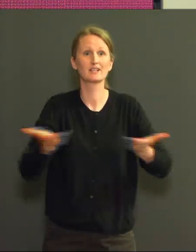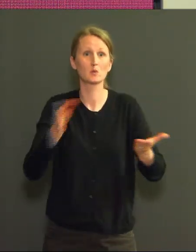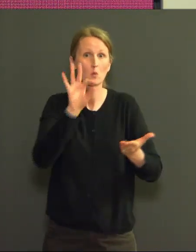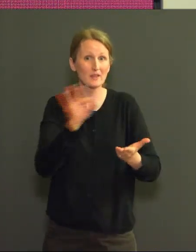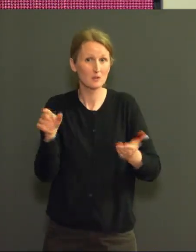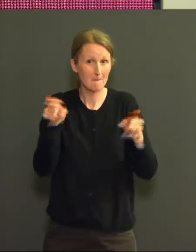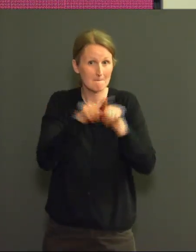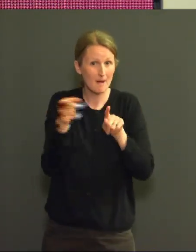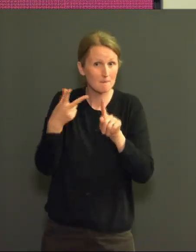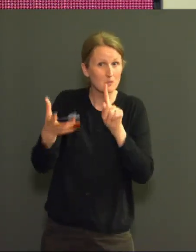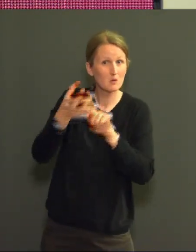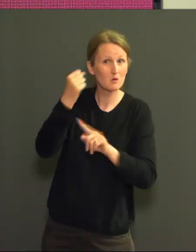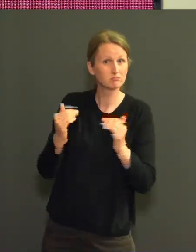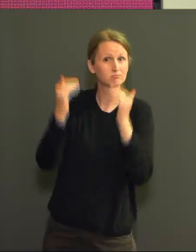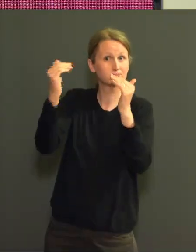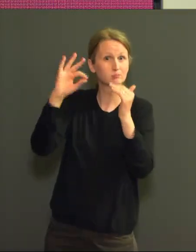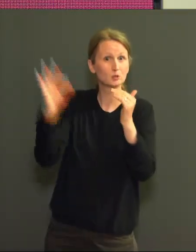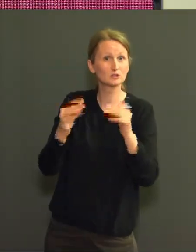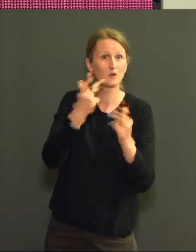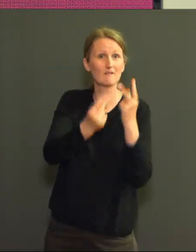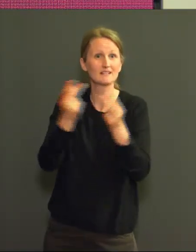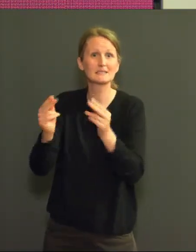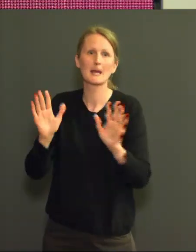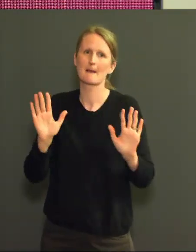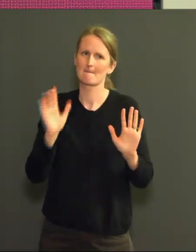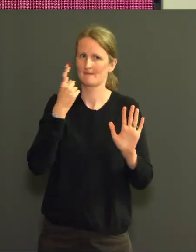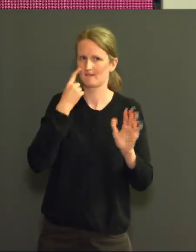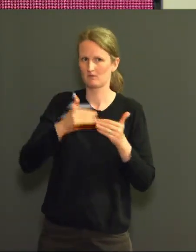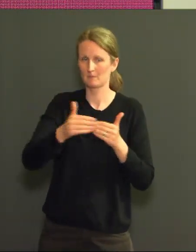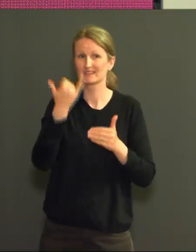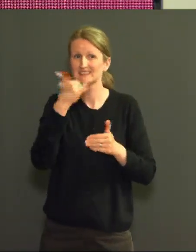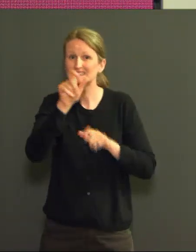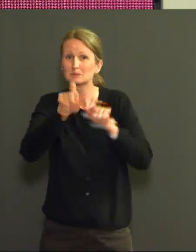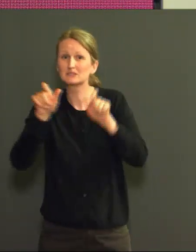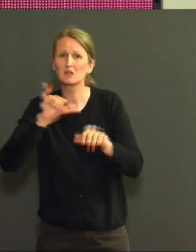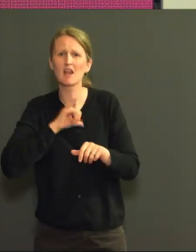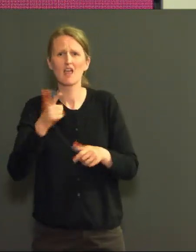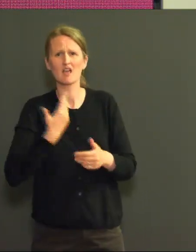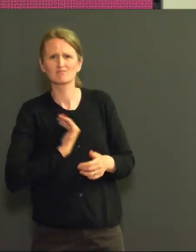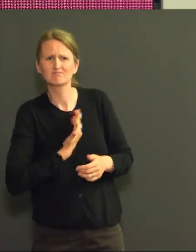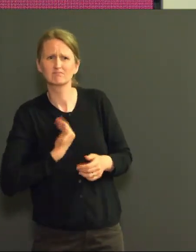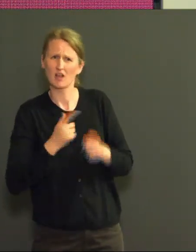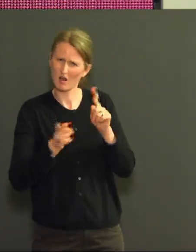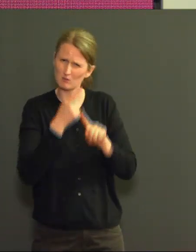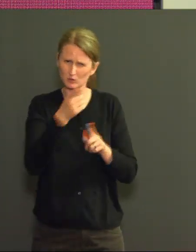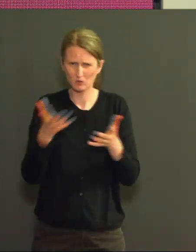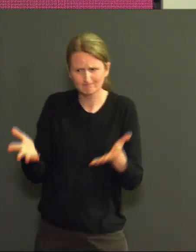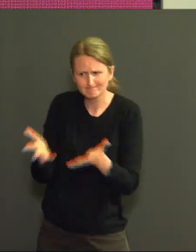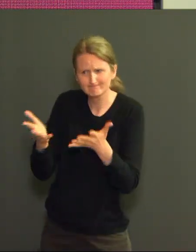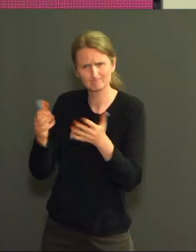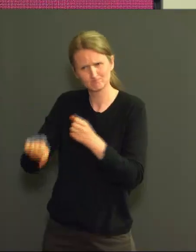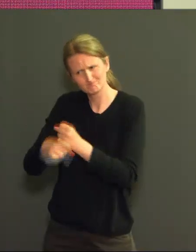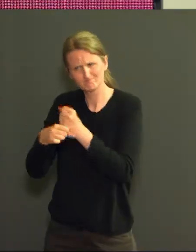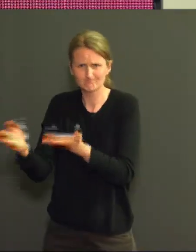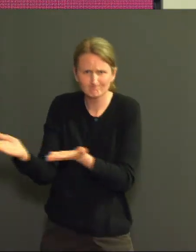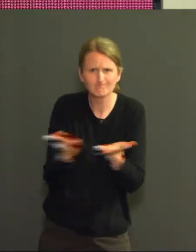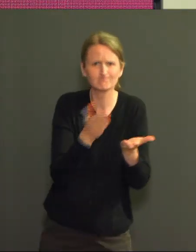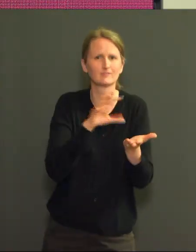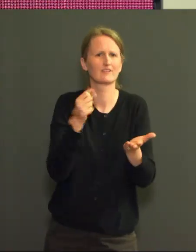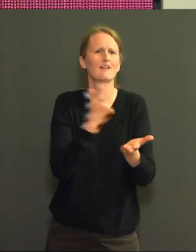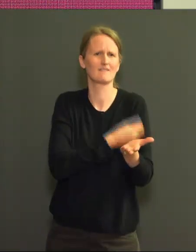n'ont refusé la vaccination ou aider ceux qui auront reçu le vaccin, mais chez qui le vaccin aura moins bien pris, si on peut dire, parce que leur